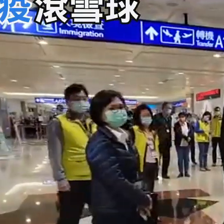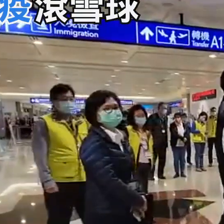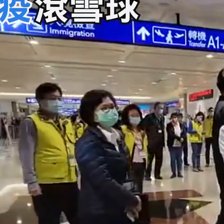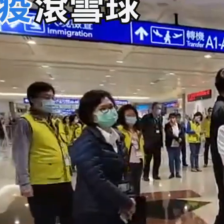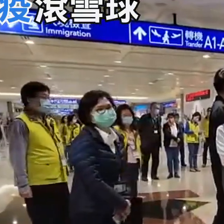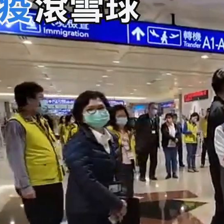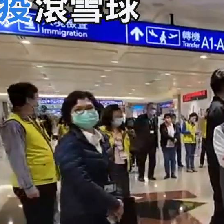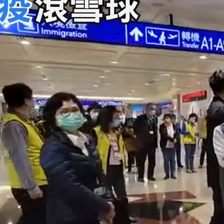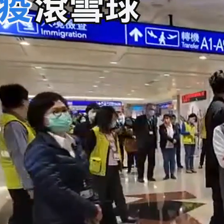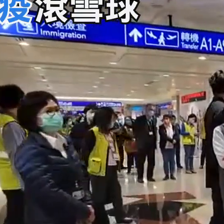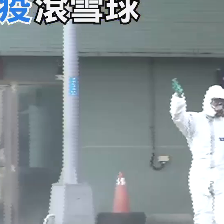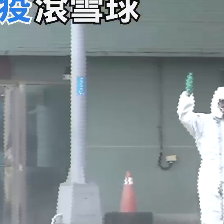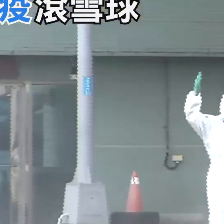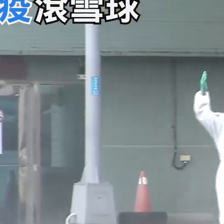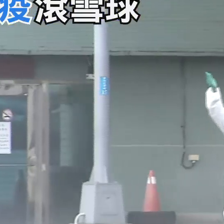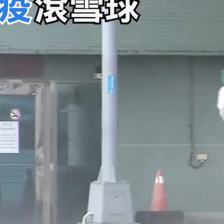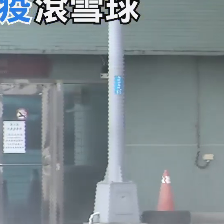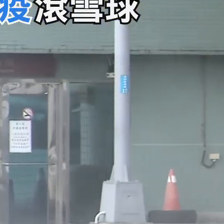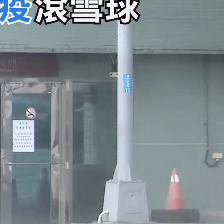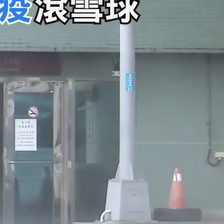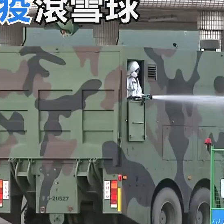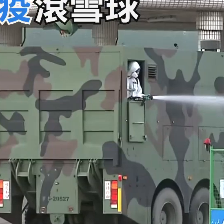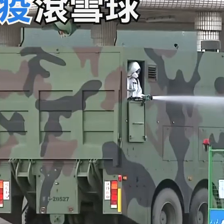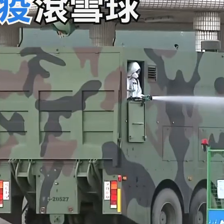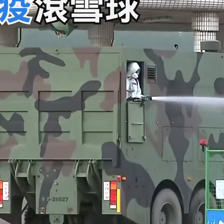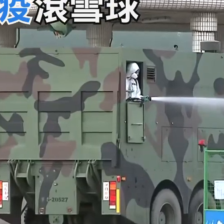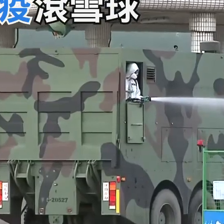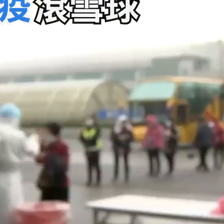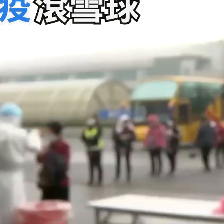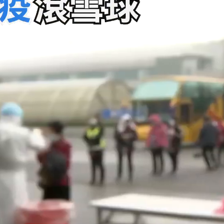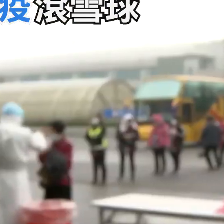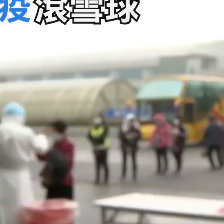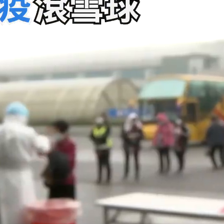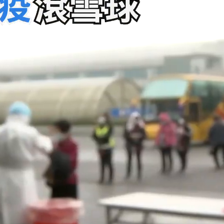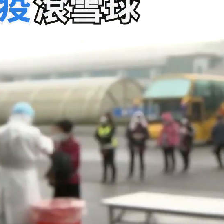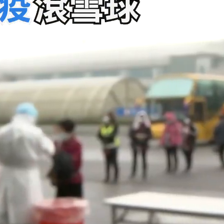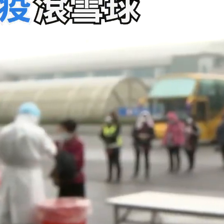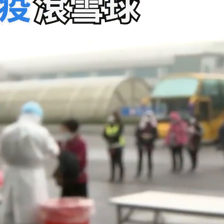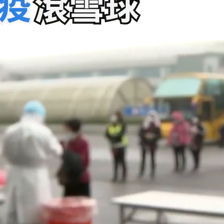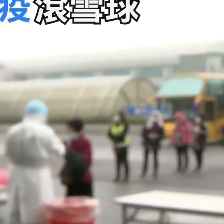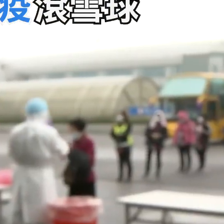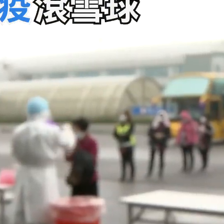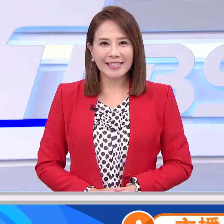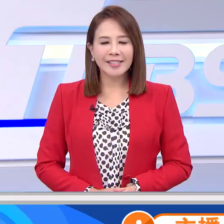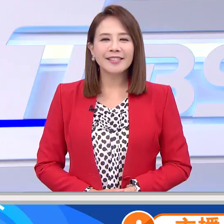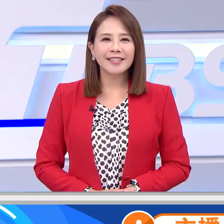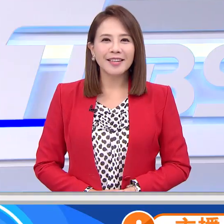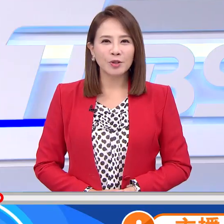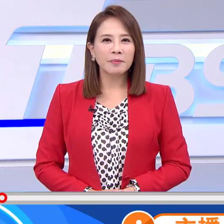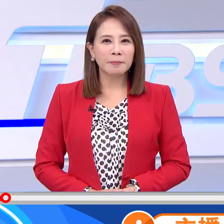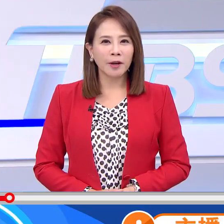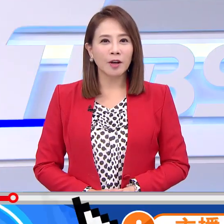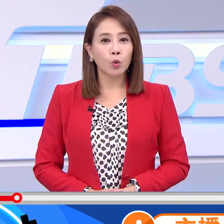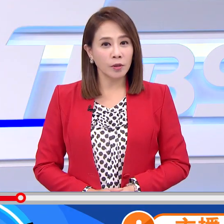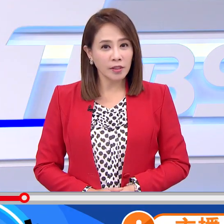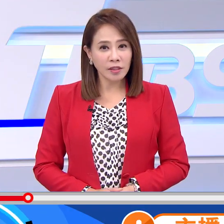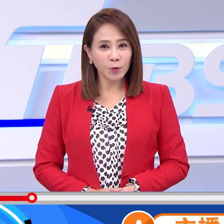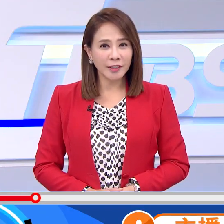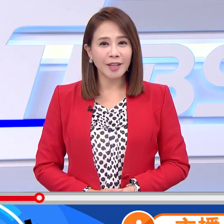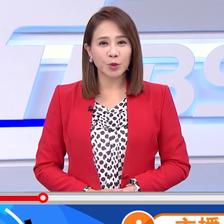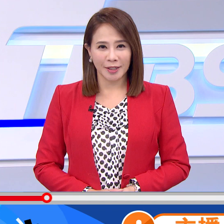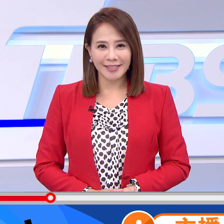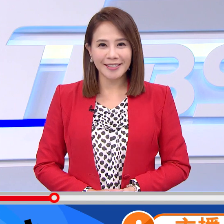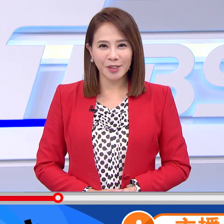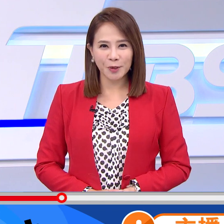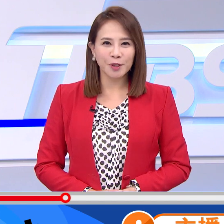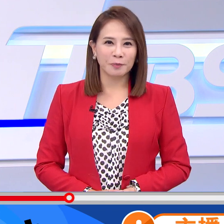墙，跟病毒对抗，揪出病诊断这些隐形传播链。TVB 新闻综合报道， 请支持一个专门报道国际新